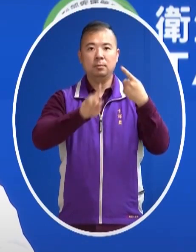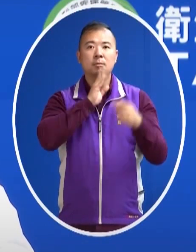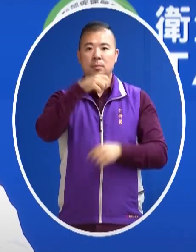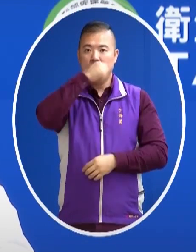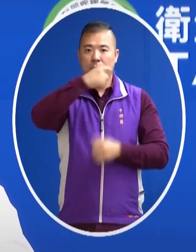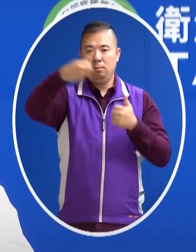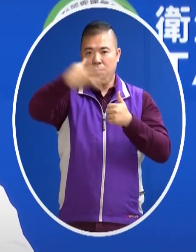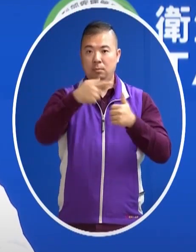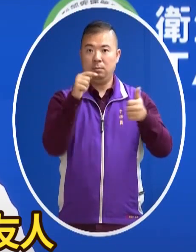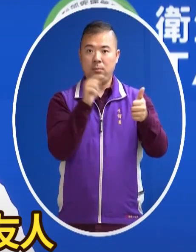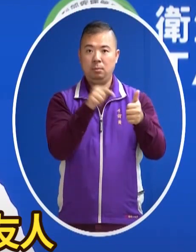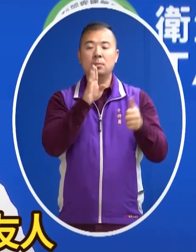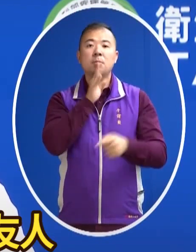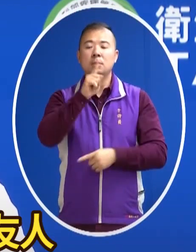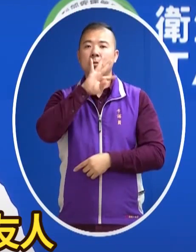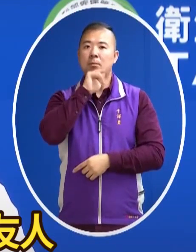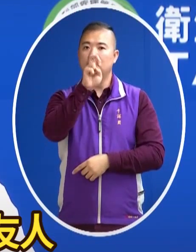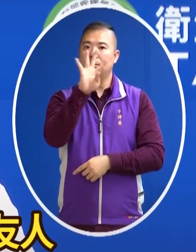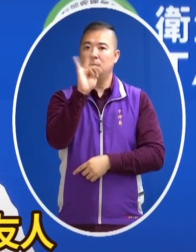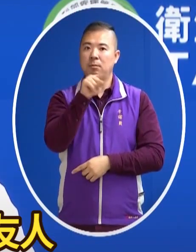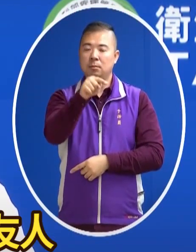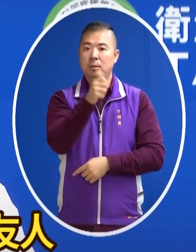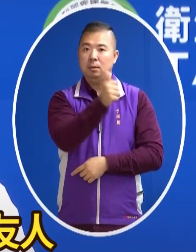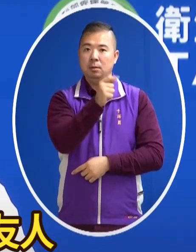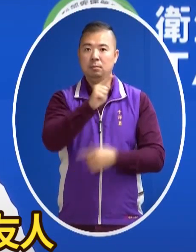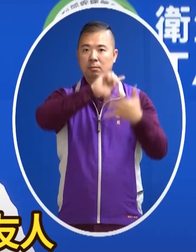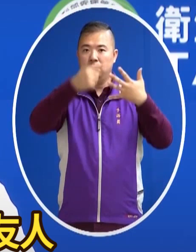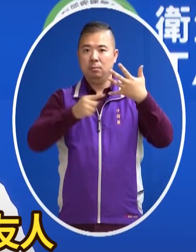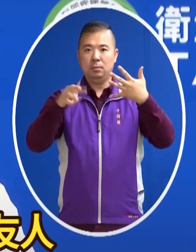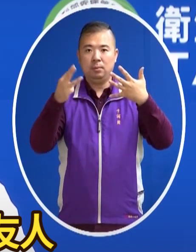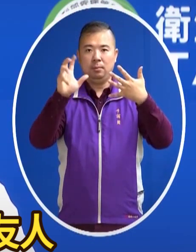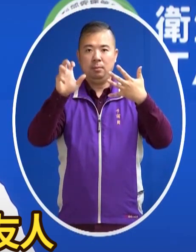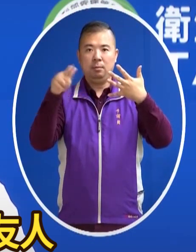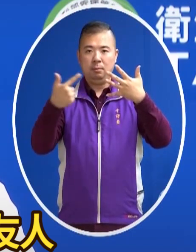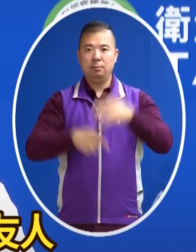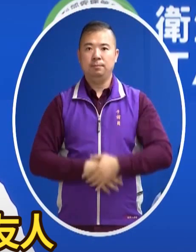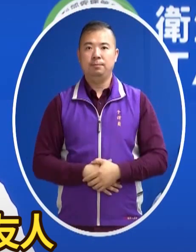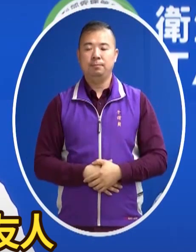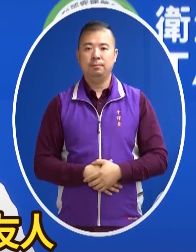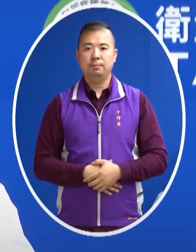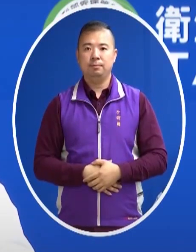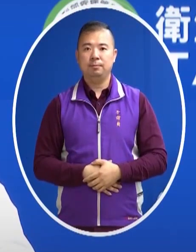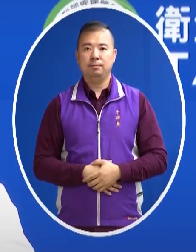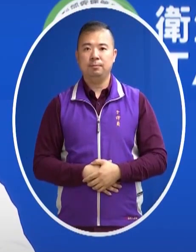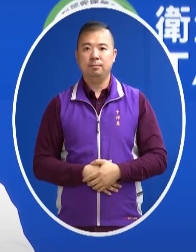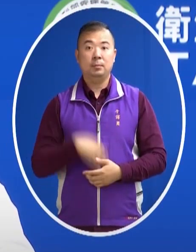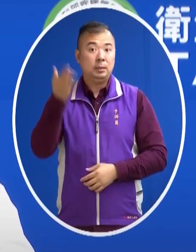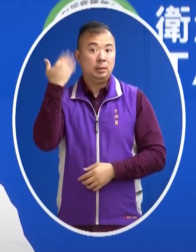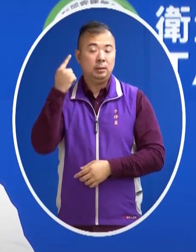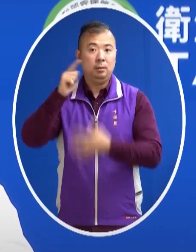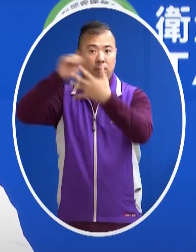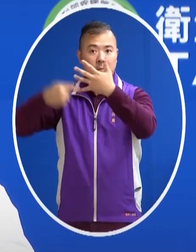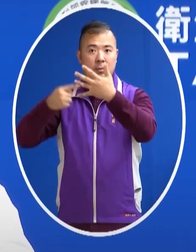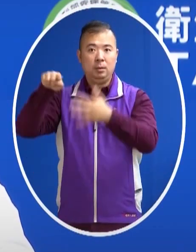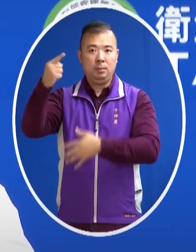案是20多岁的男性，我们编号是386，那为案哈195哈，从